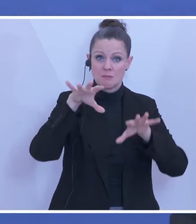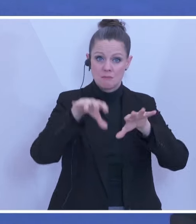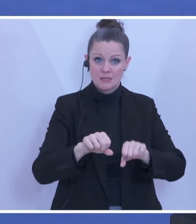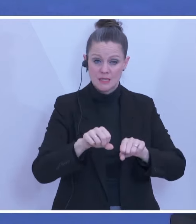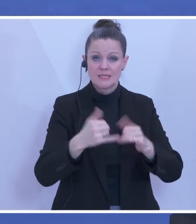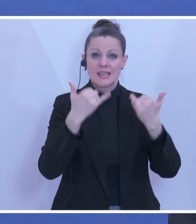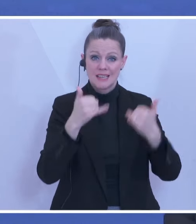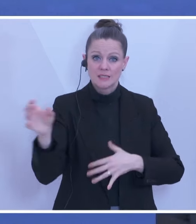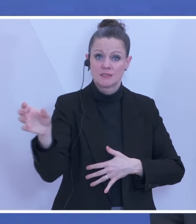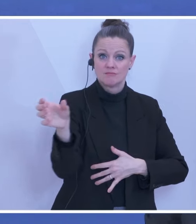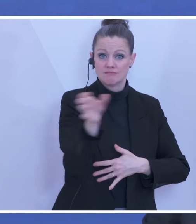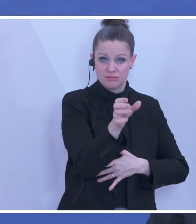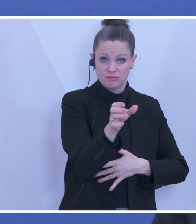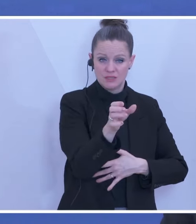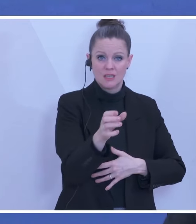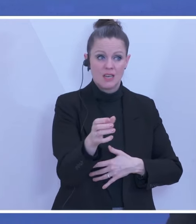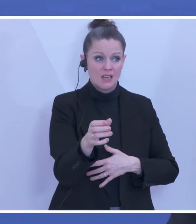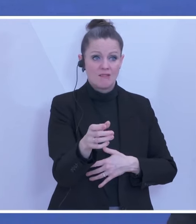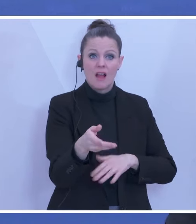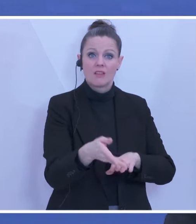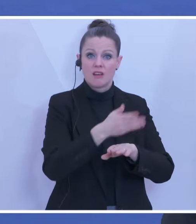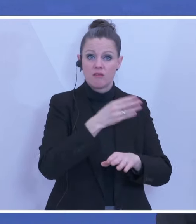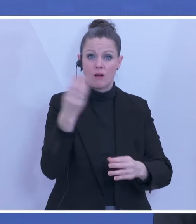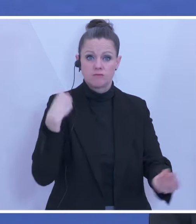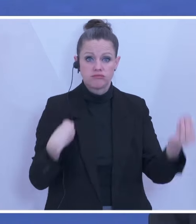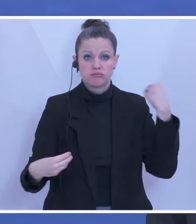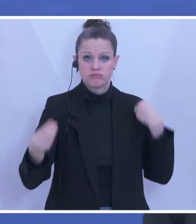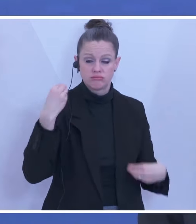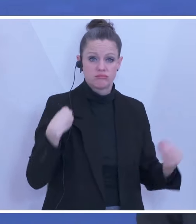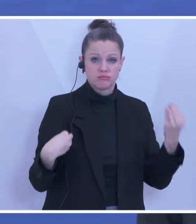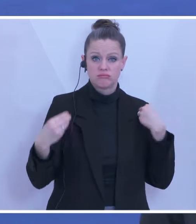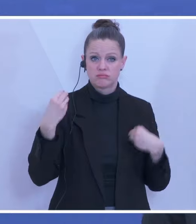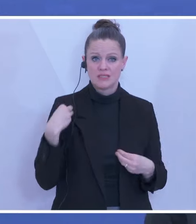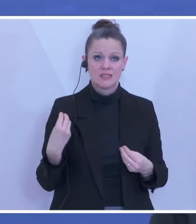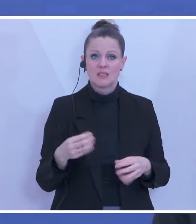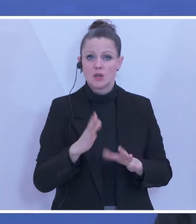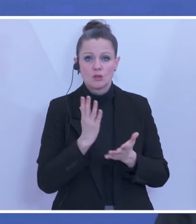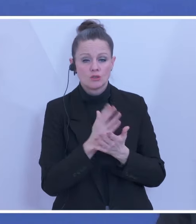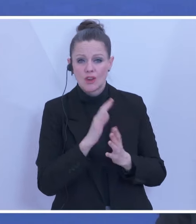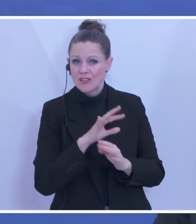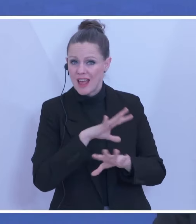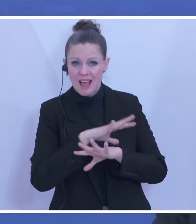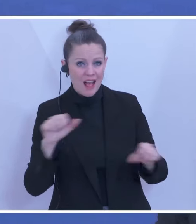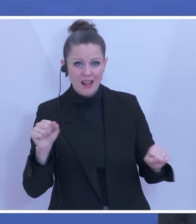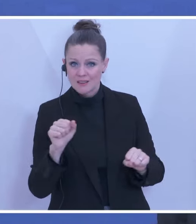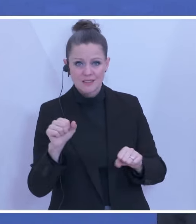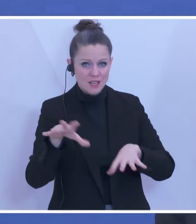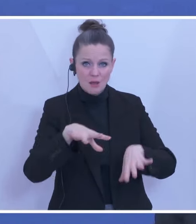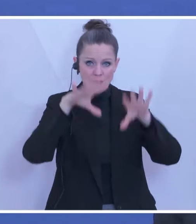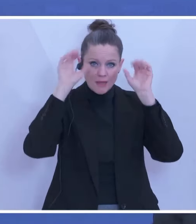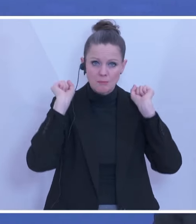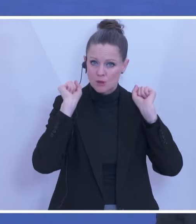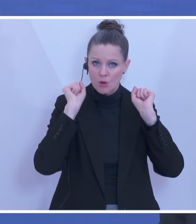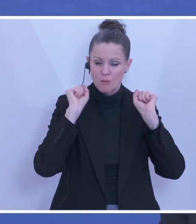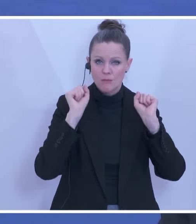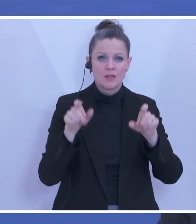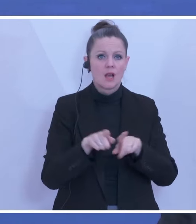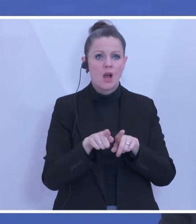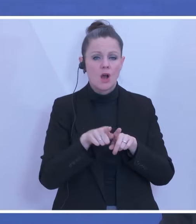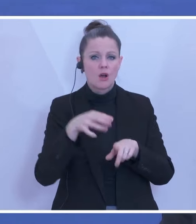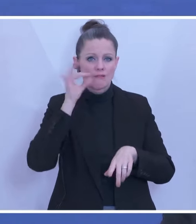auch alle Zurufe vernommen, die es gegeben hat, ob es jetzt von der renommierten Frau Dr. Chris ist, die entsprechende Kommentare auch in Zeitungen